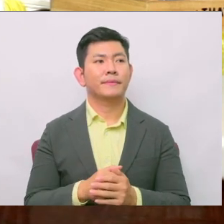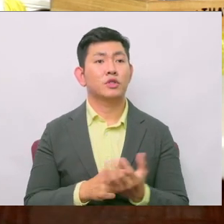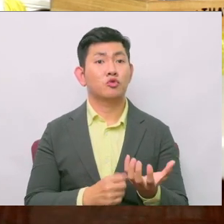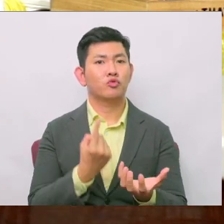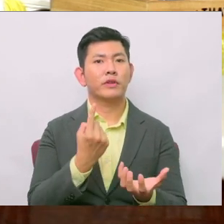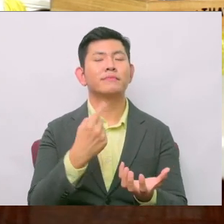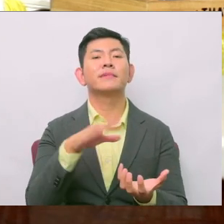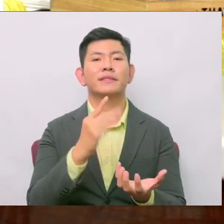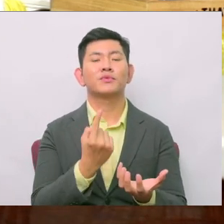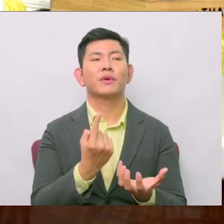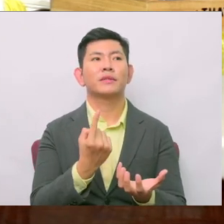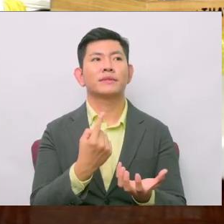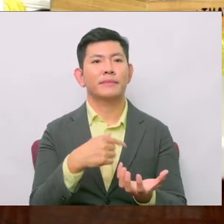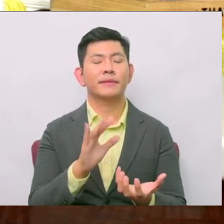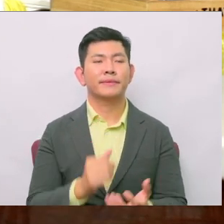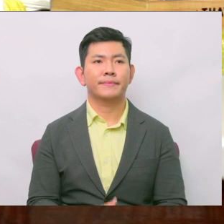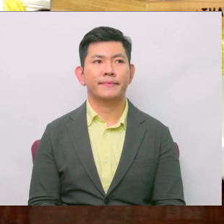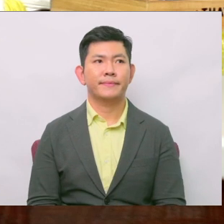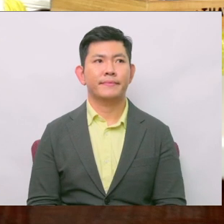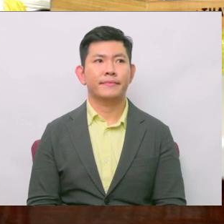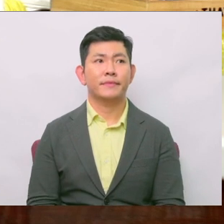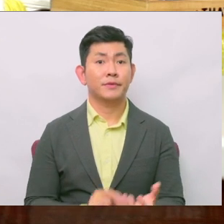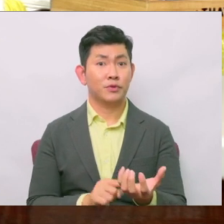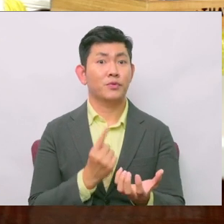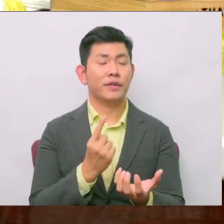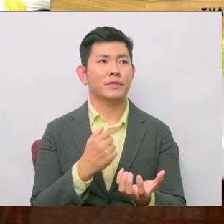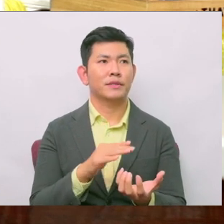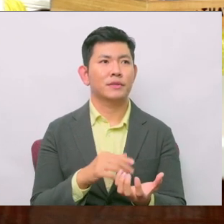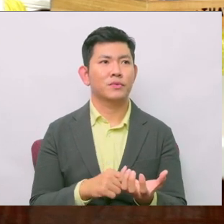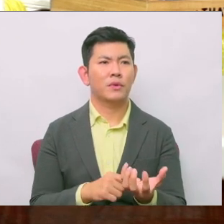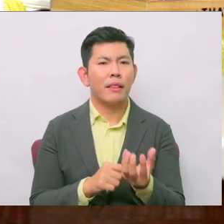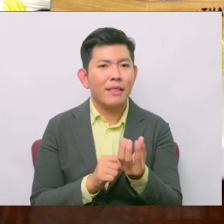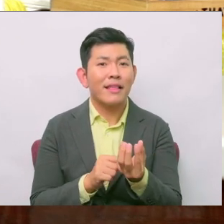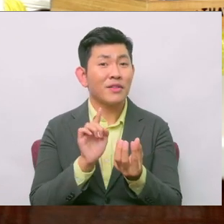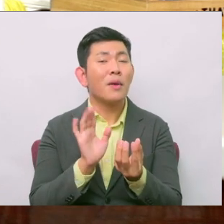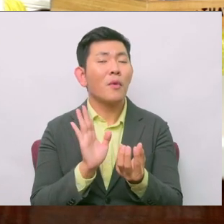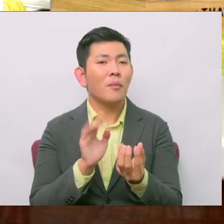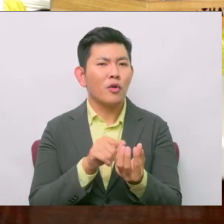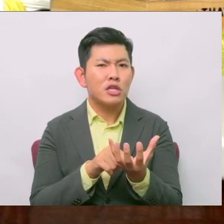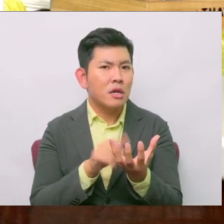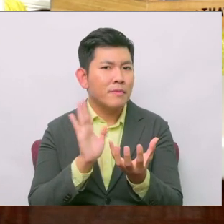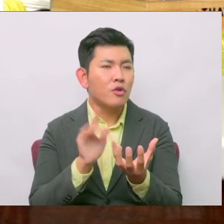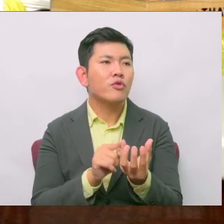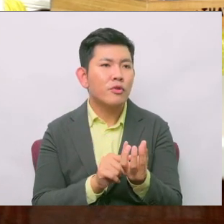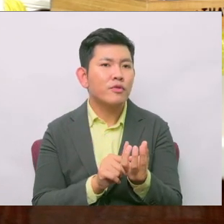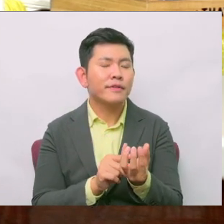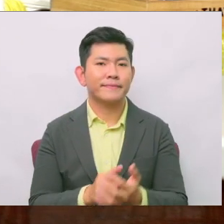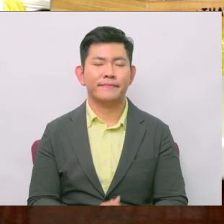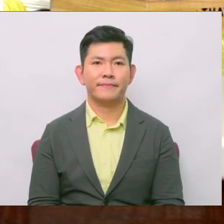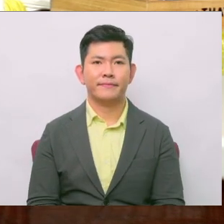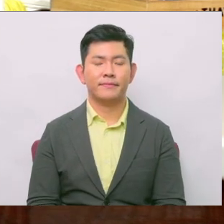นะคะประมาณสัก1ถ้วย1ถ้วยเล็กนะคะอันนี้พอดีเราไม่มีถ้วยเล็กนะคะก็ถ้วยเล็กกว่านี้สักนิดนึงนะค